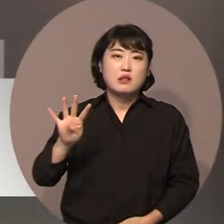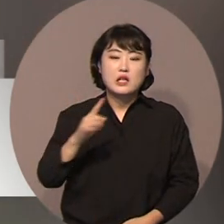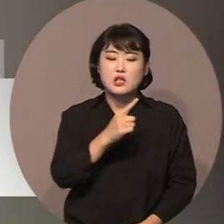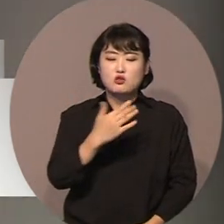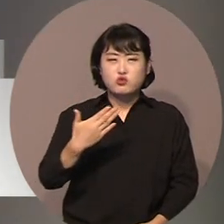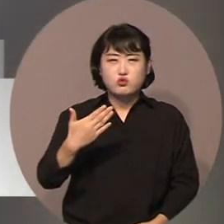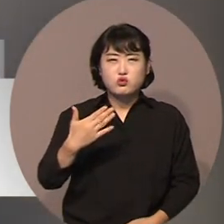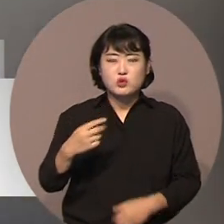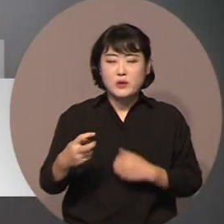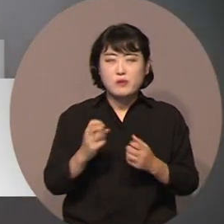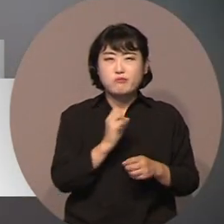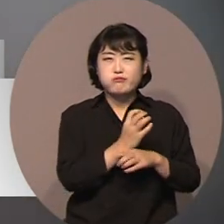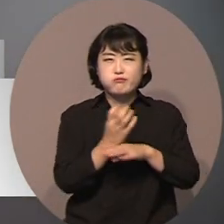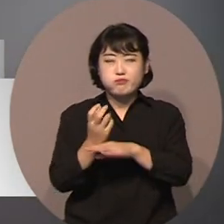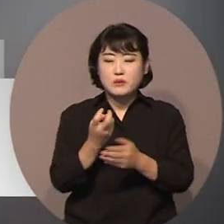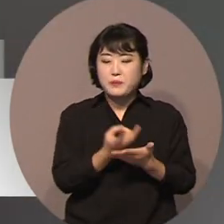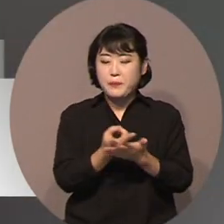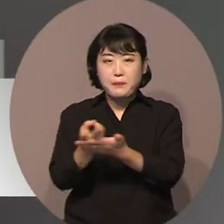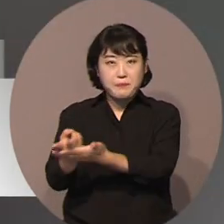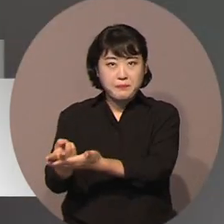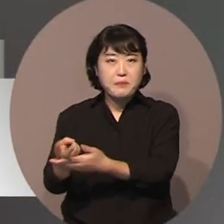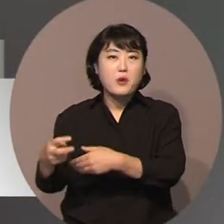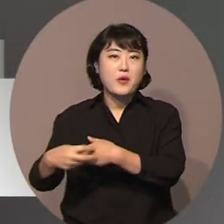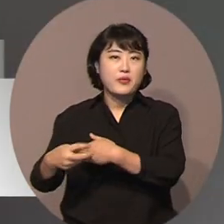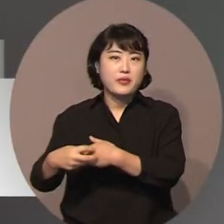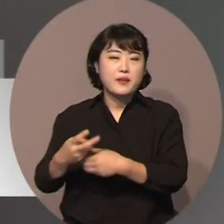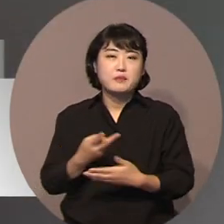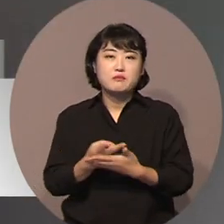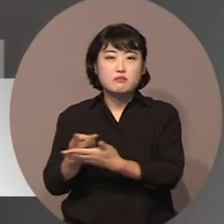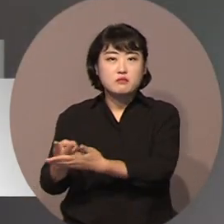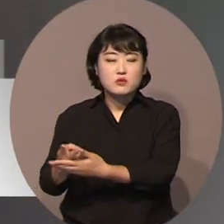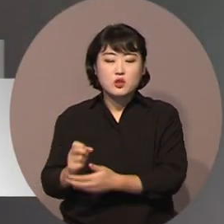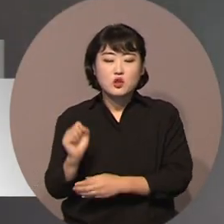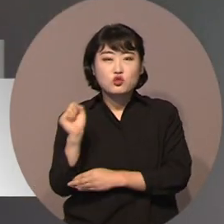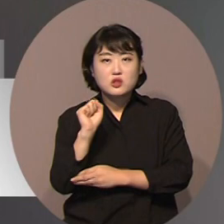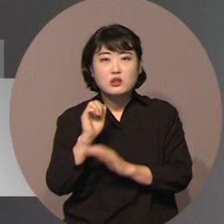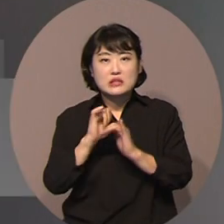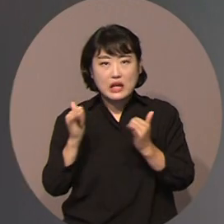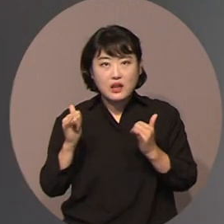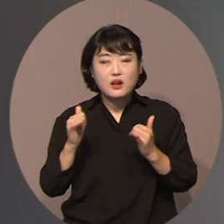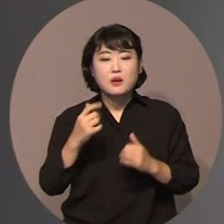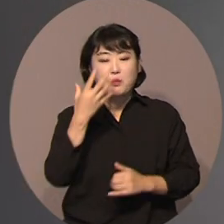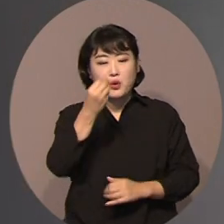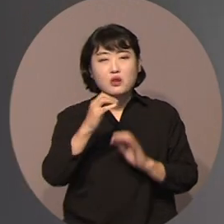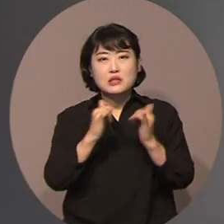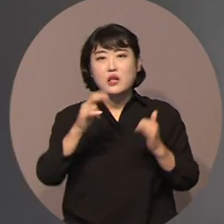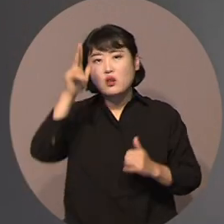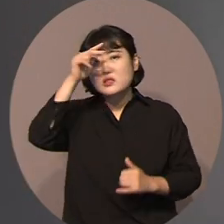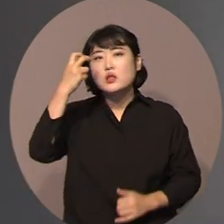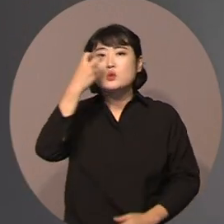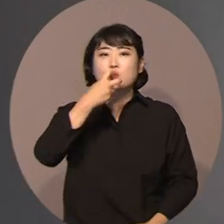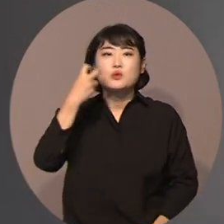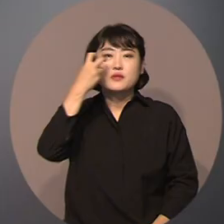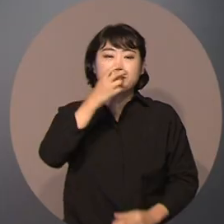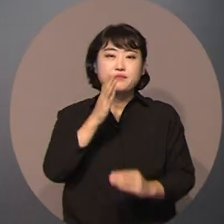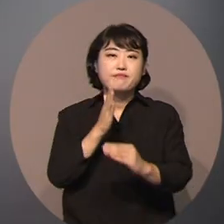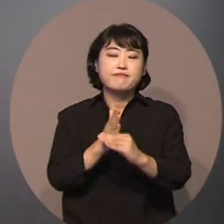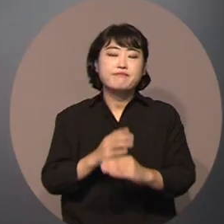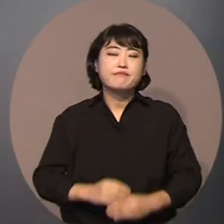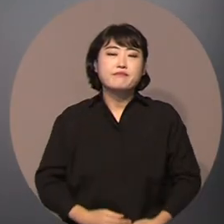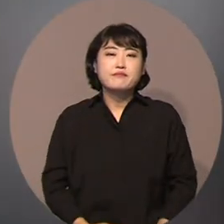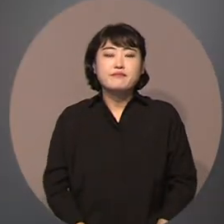구급대에 의해 임금 병원으로 옮겨졌으며 경찰은 차량 운전자와 목격자 등을 상대로 정확한 사고 경의를